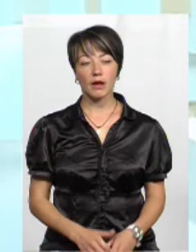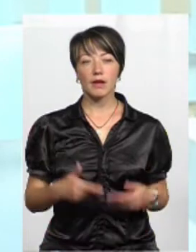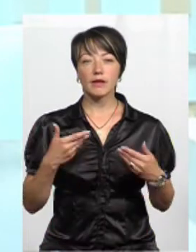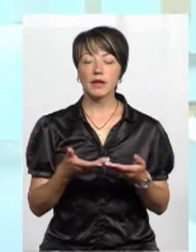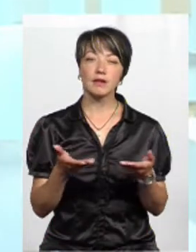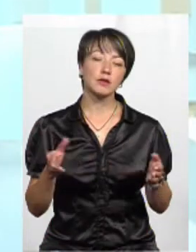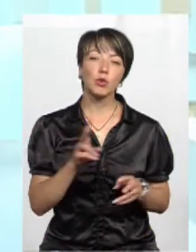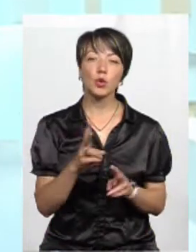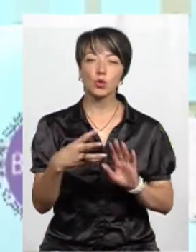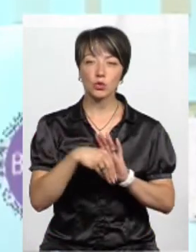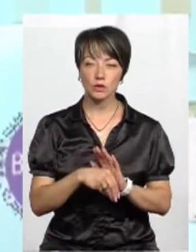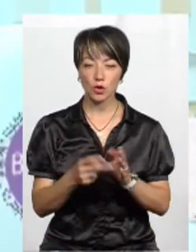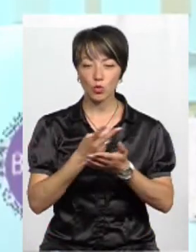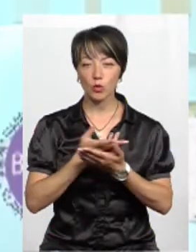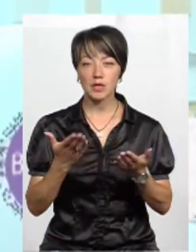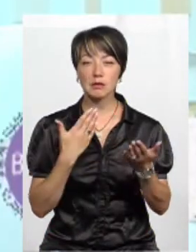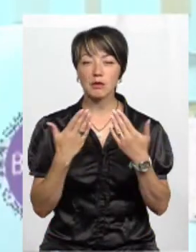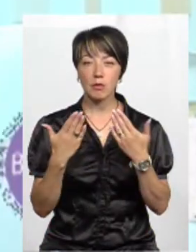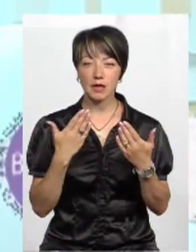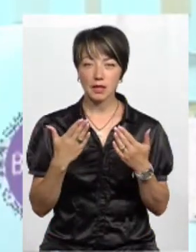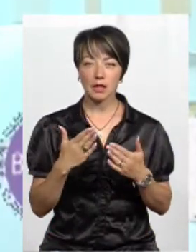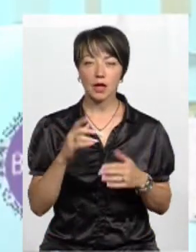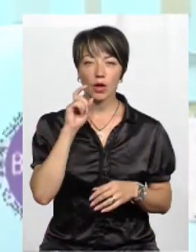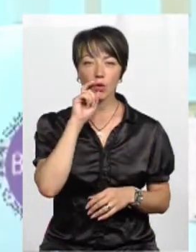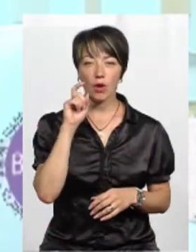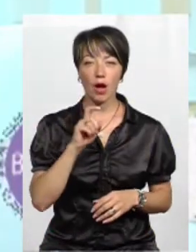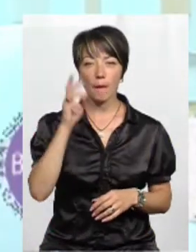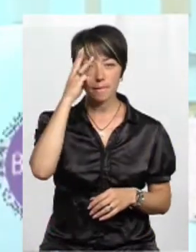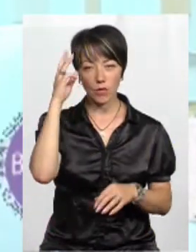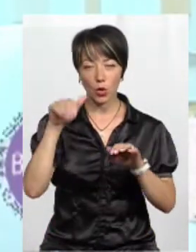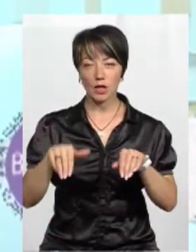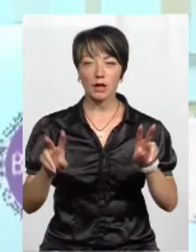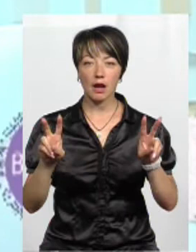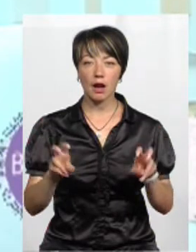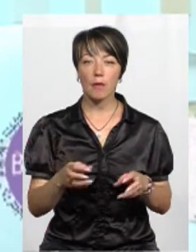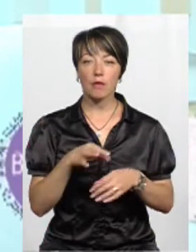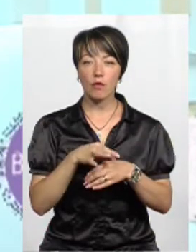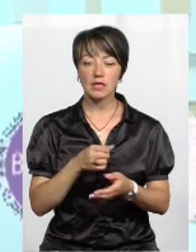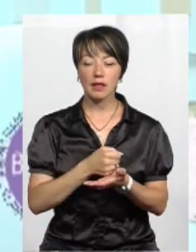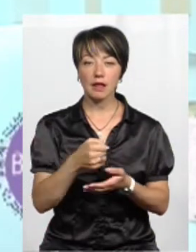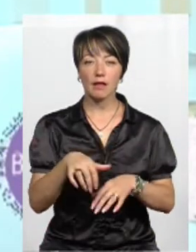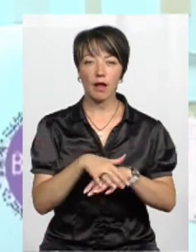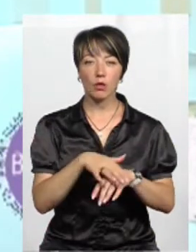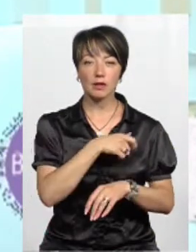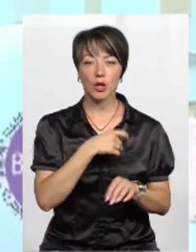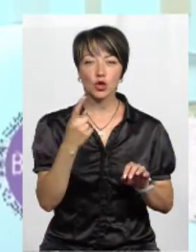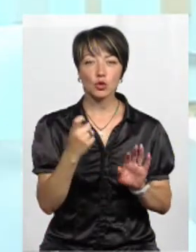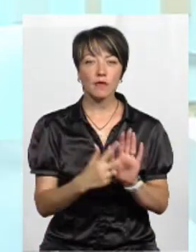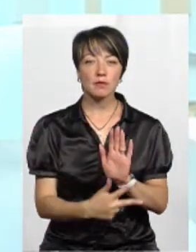Вітання всім, хто щойно долучився до публічних співбесід на ЮА «Поділля». Сьогодні проводимо їх із кандидатами у народні депутати